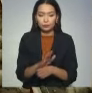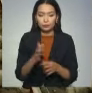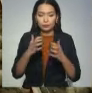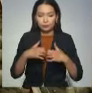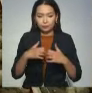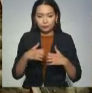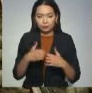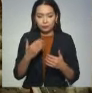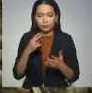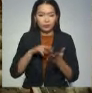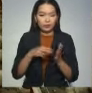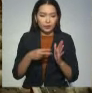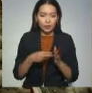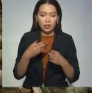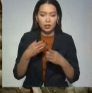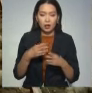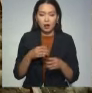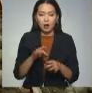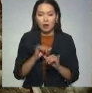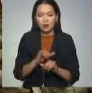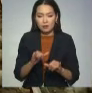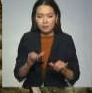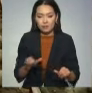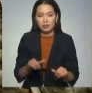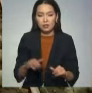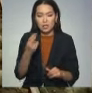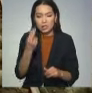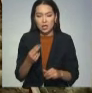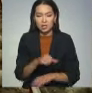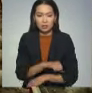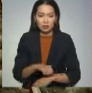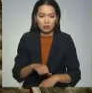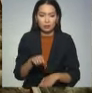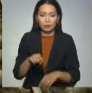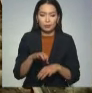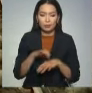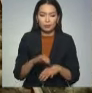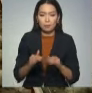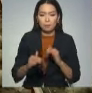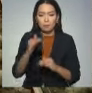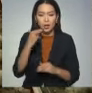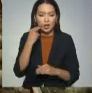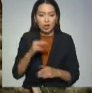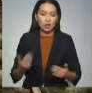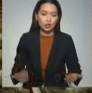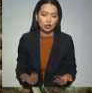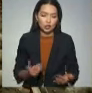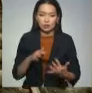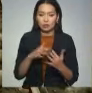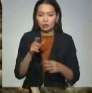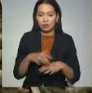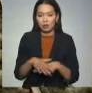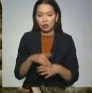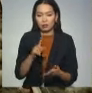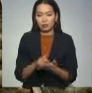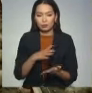разработать концепцию развития сельских территорий. Поэтому следующий год должен пройти под эгидой повышения качества жизни сельчан. Для